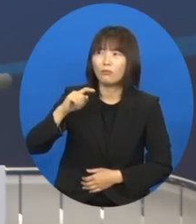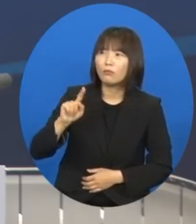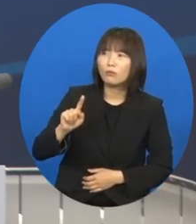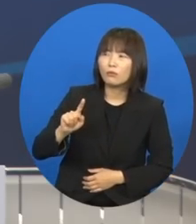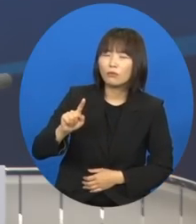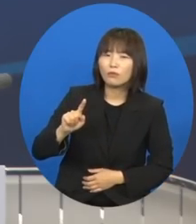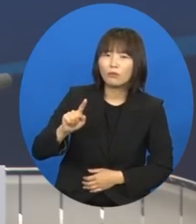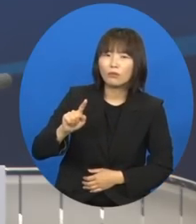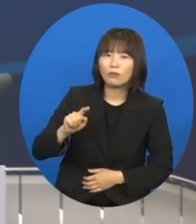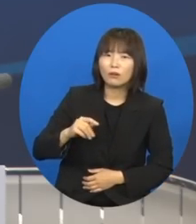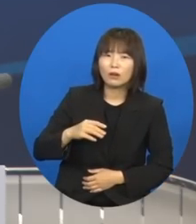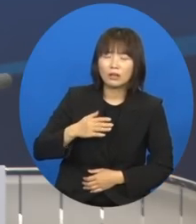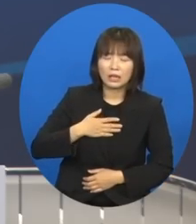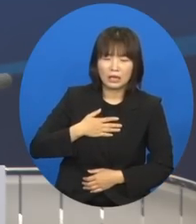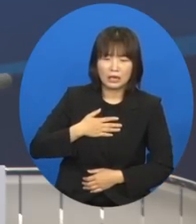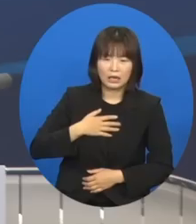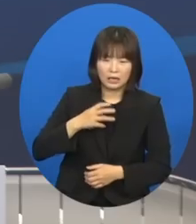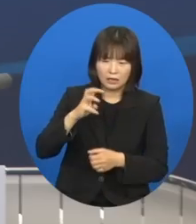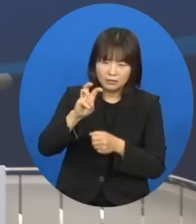내가 그토록 30년 동안